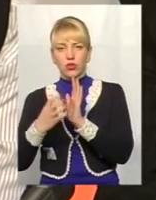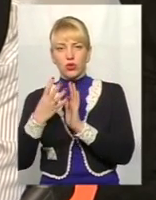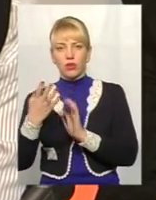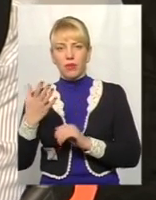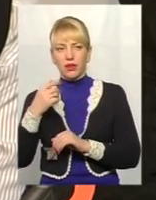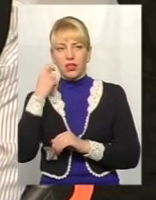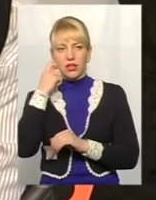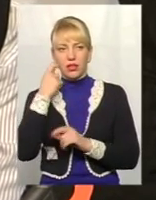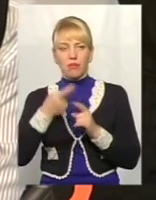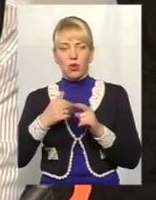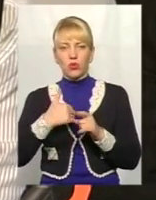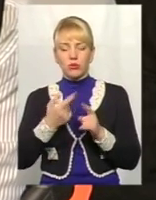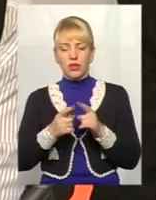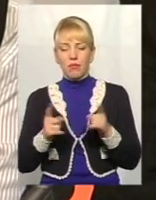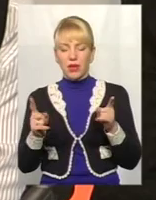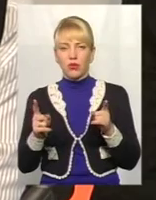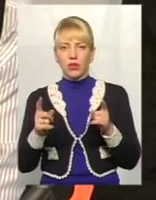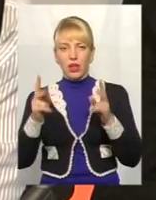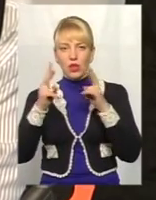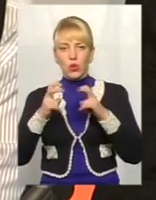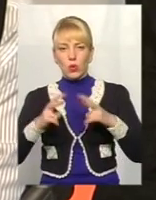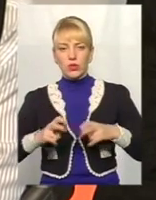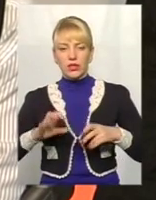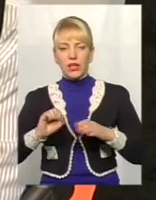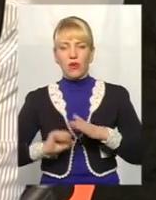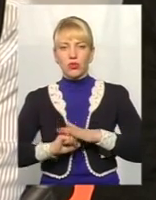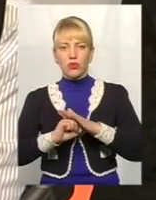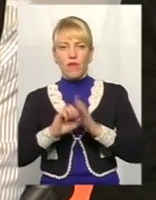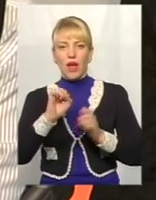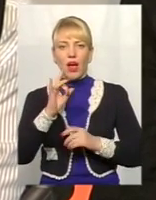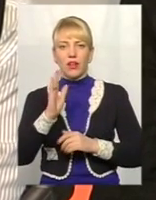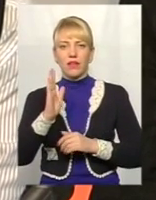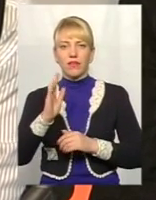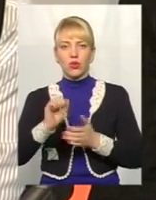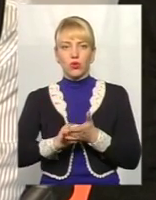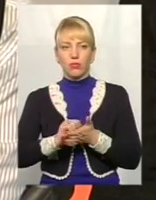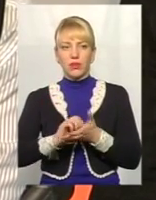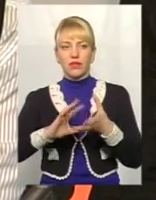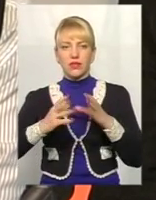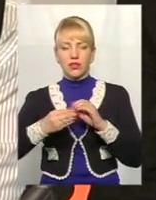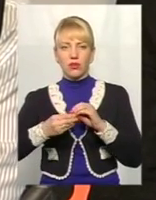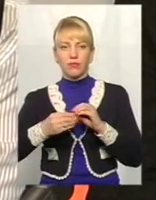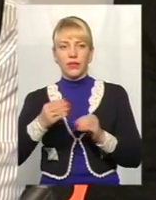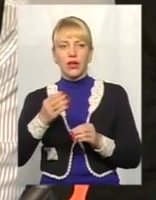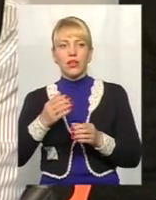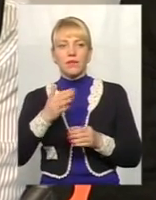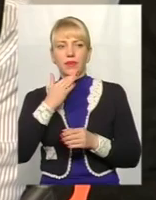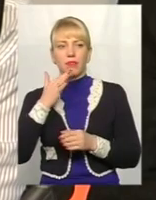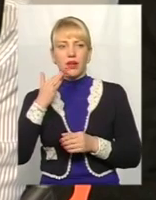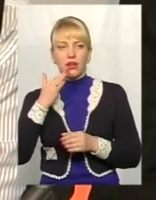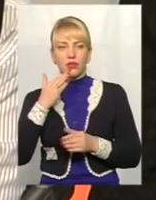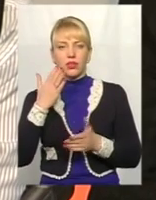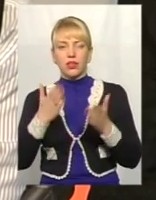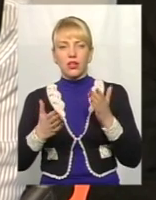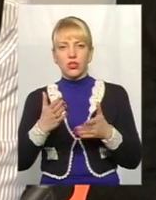1917-1945». Ми хочемо цей період дослідити на основі архівних документів. В цілому дуже багато, я вам скажу так,